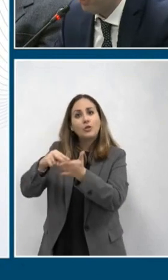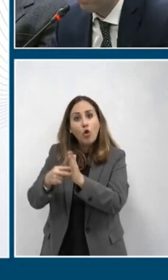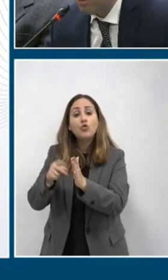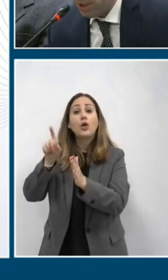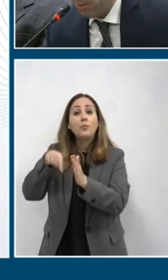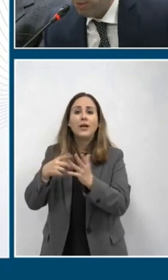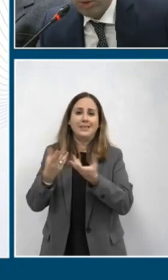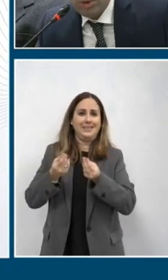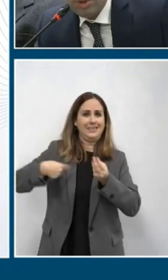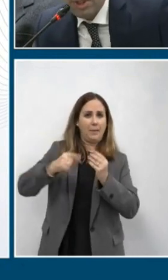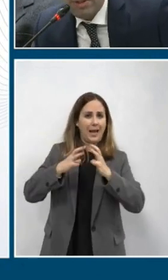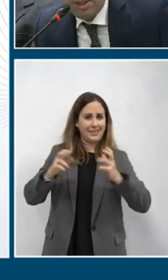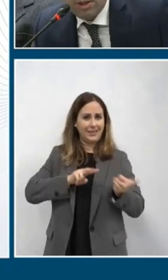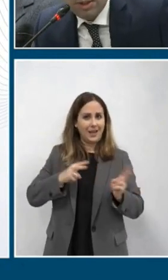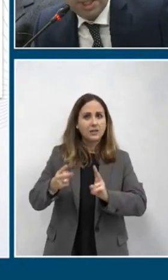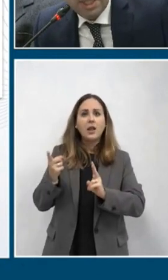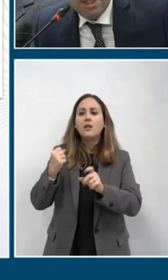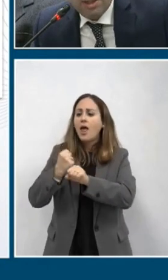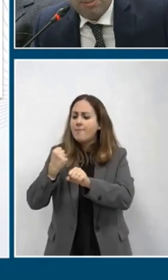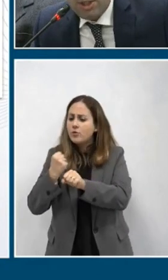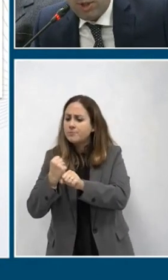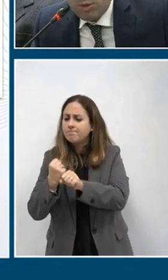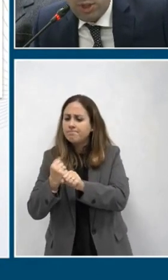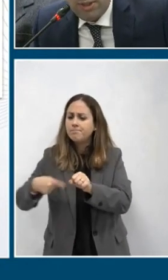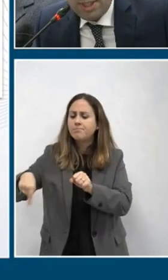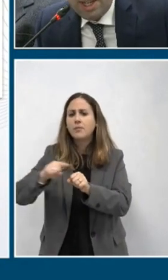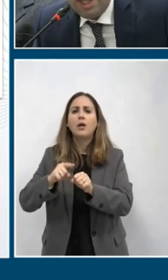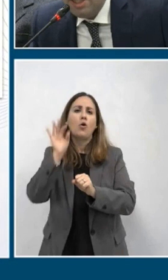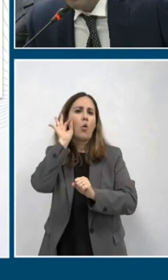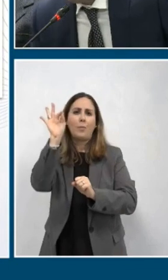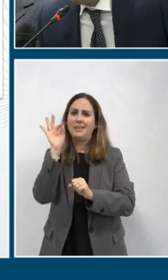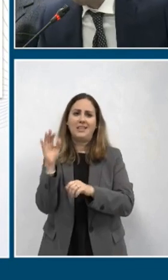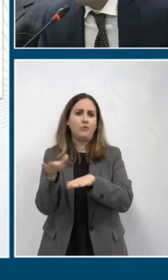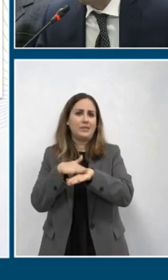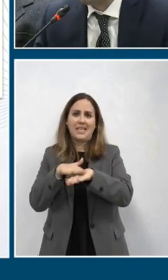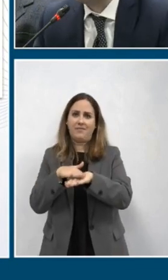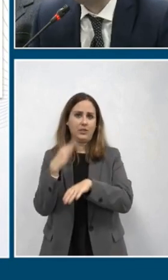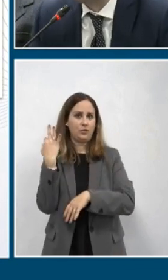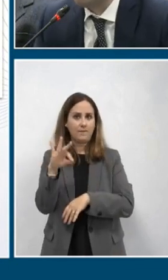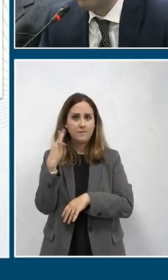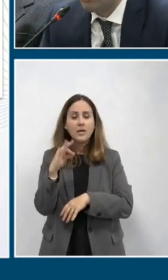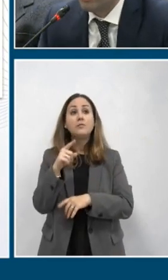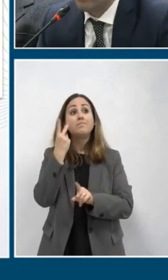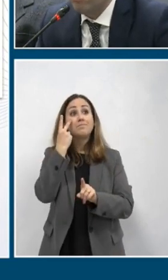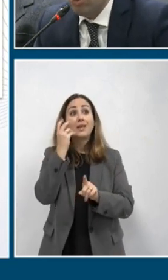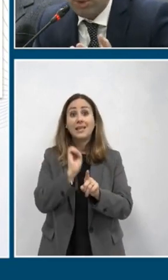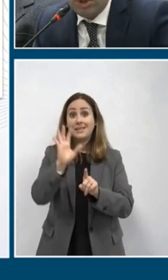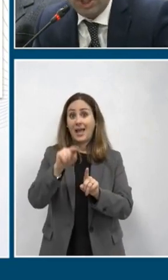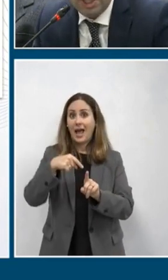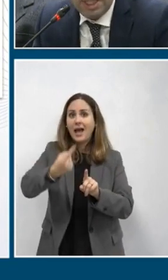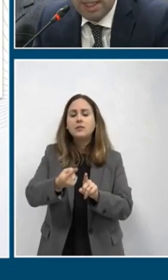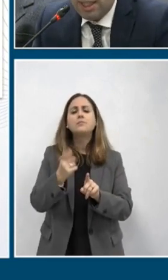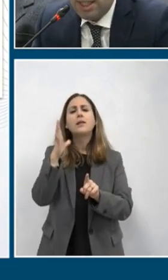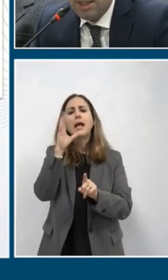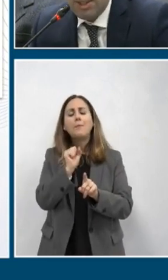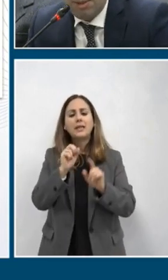translator per sviluppare sempre di più il prodotto il servizio passo la successiva slide dicendo Quali sono le traiettorie di Ricerca e